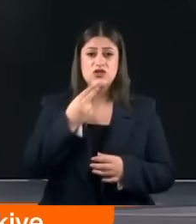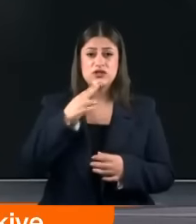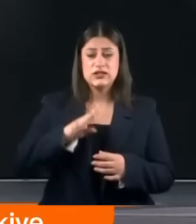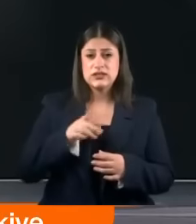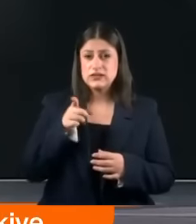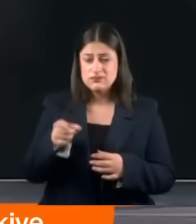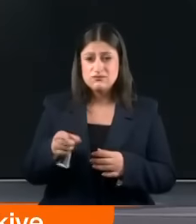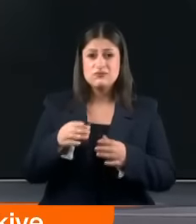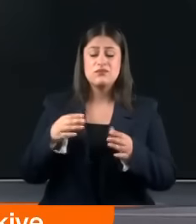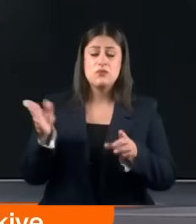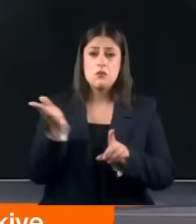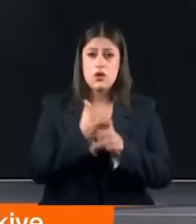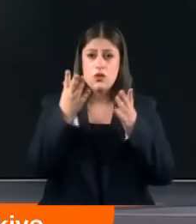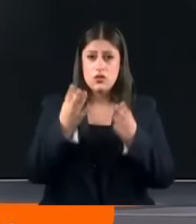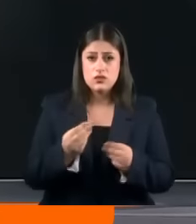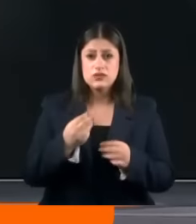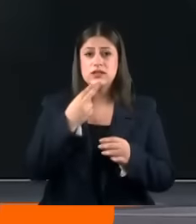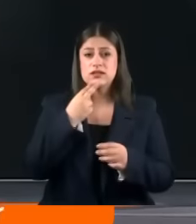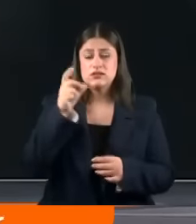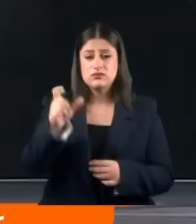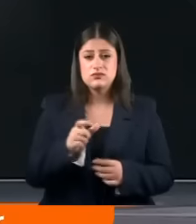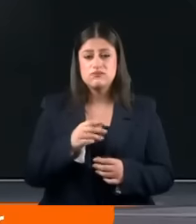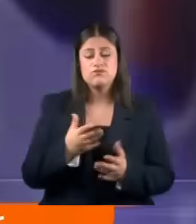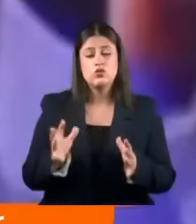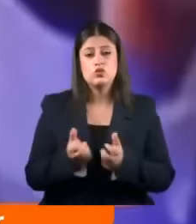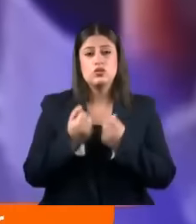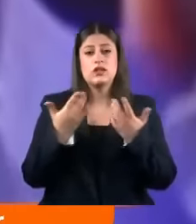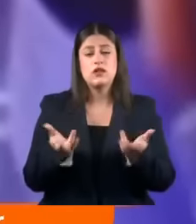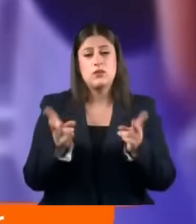etti ve Eraslan ne yazık ki kurtarılamadı.